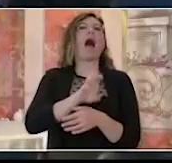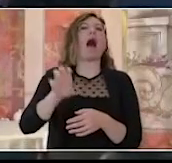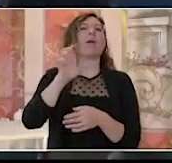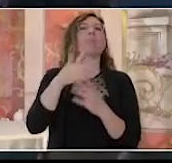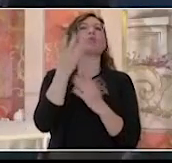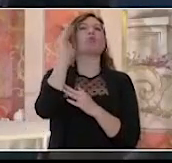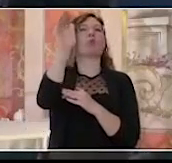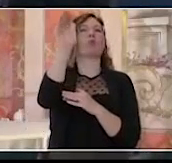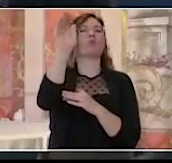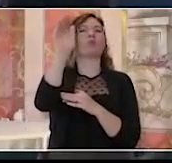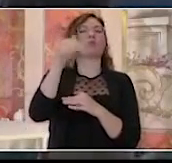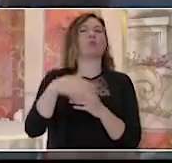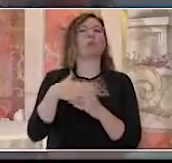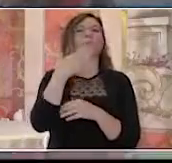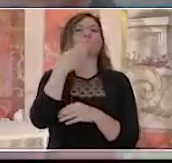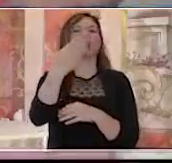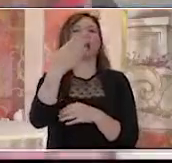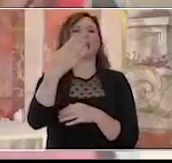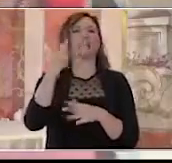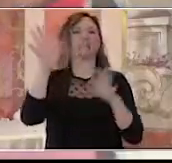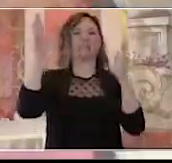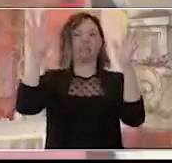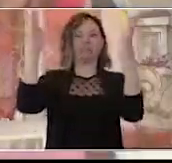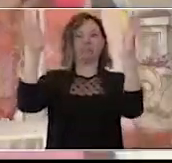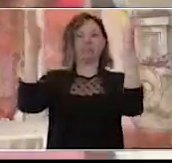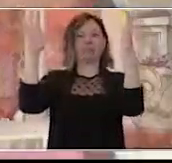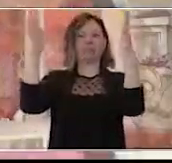l'Abruzzo che verrà. Grazie e buon lavoro. Grazie.